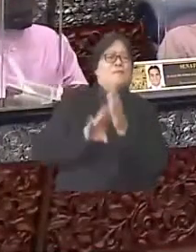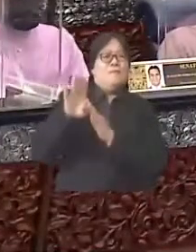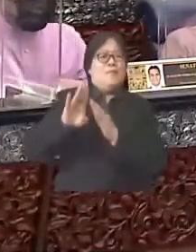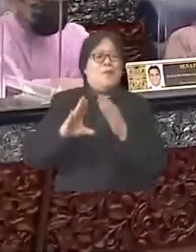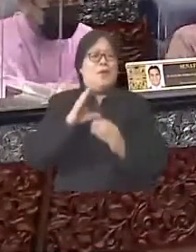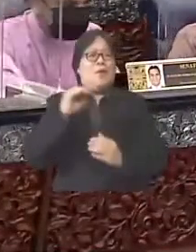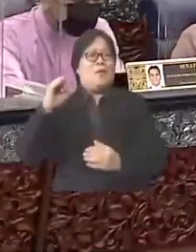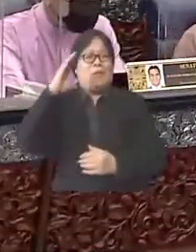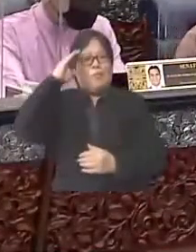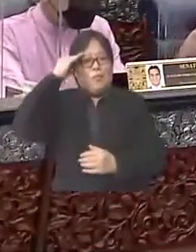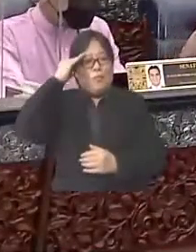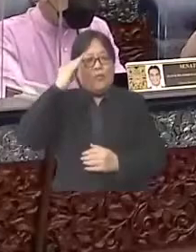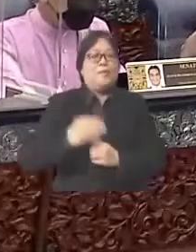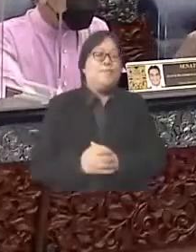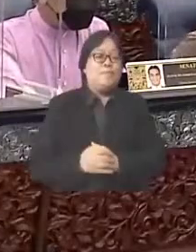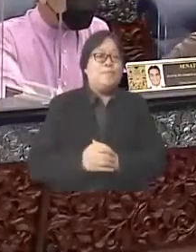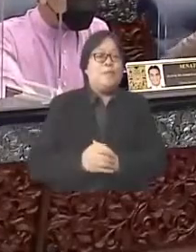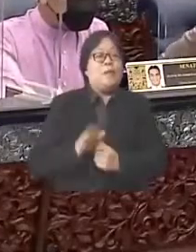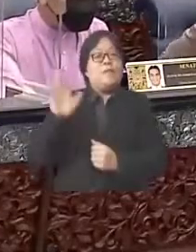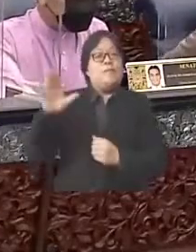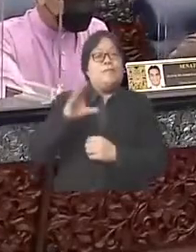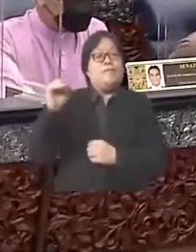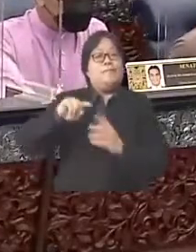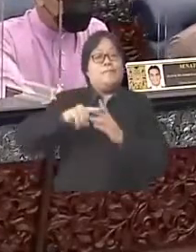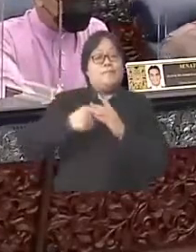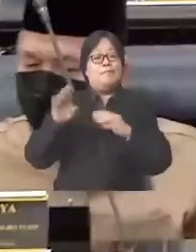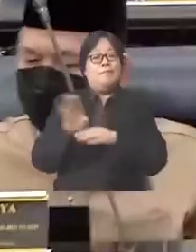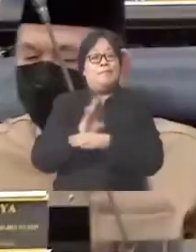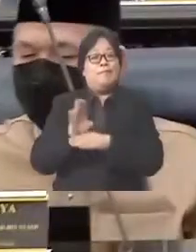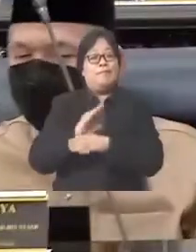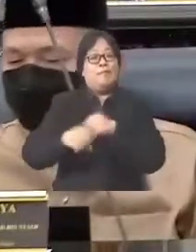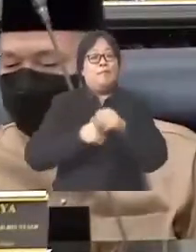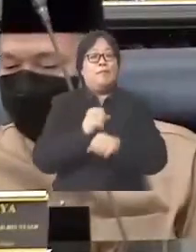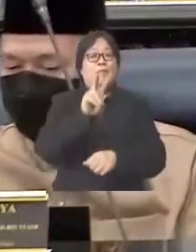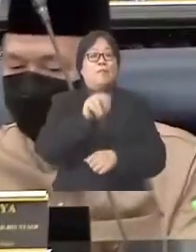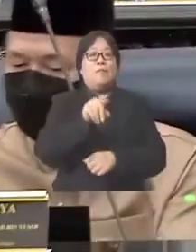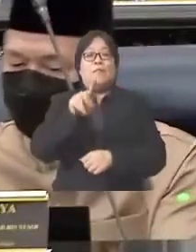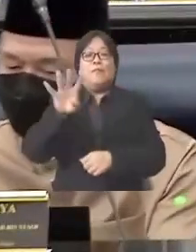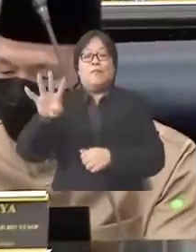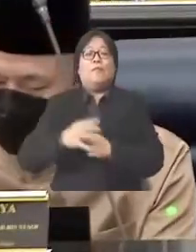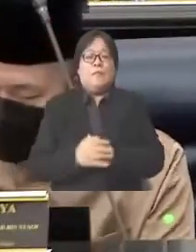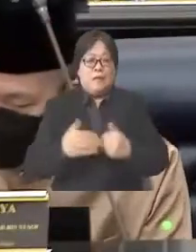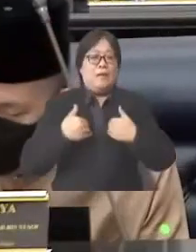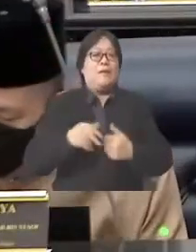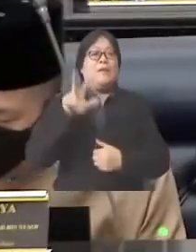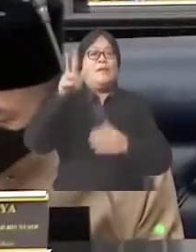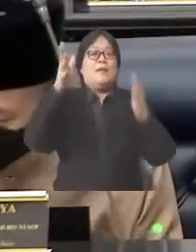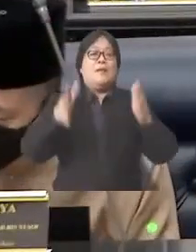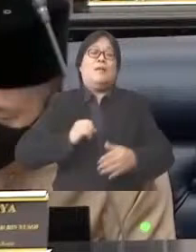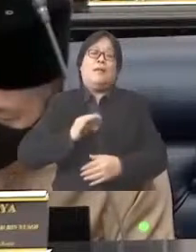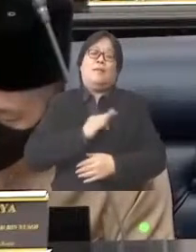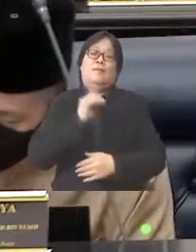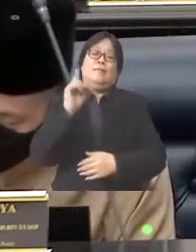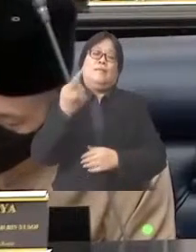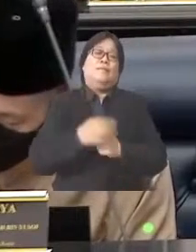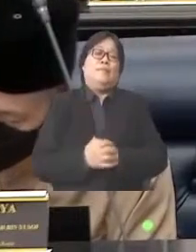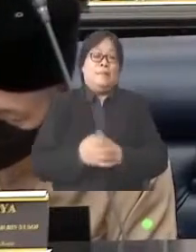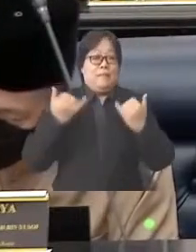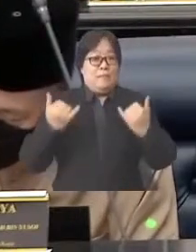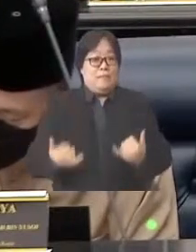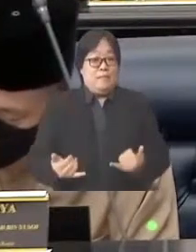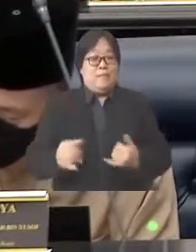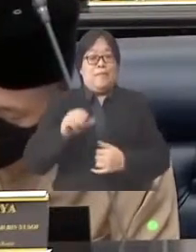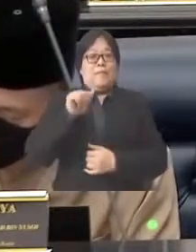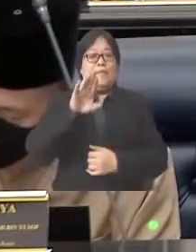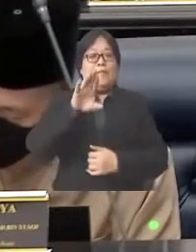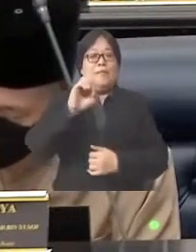Syariah Bumiputera ini carikan aruddin telah memulihkan operasi pada tahun 2014 dengan hanya tiga orang pekerja saja pada hari